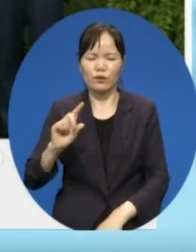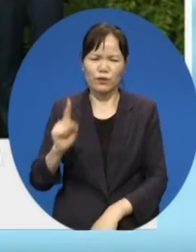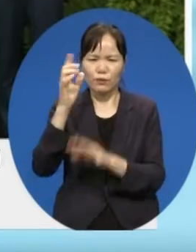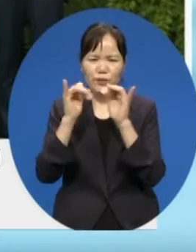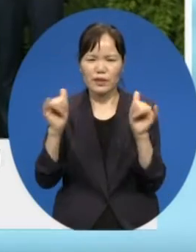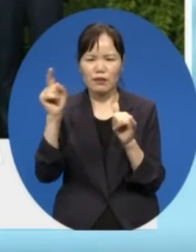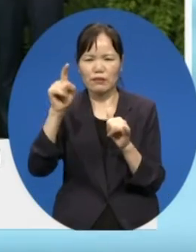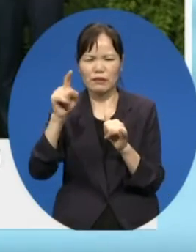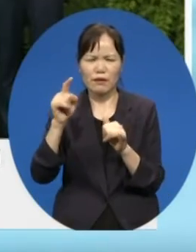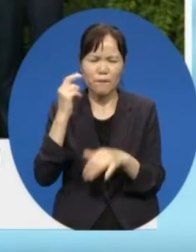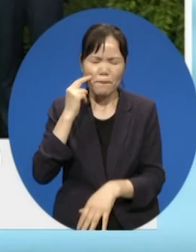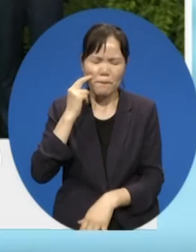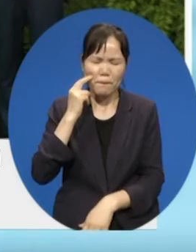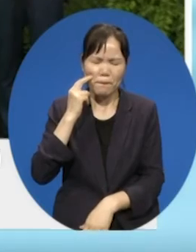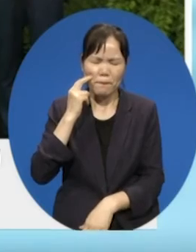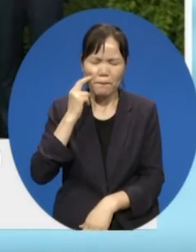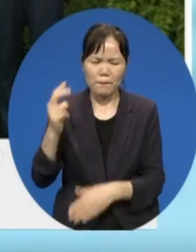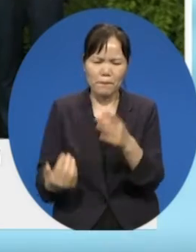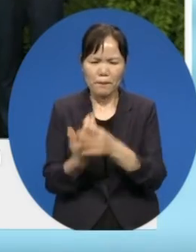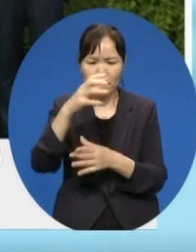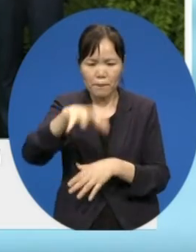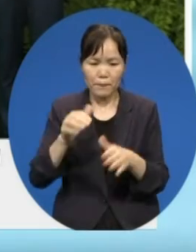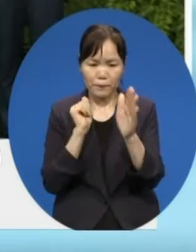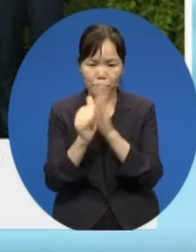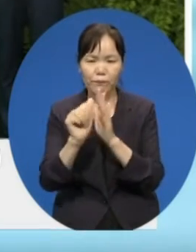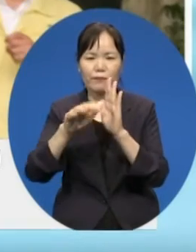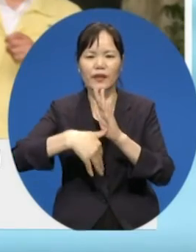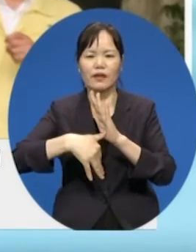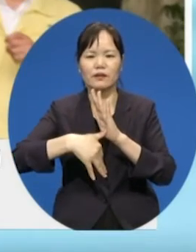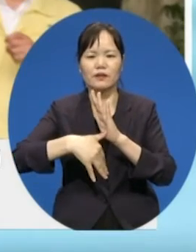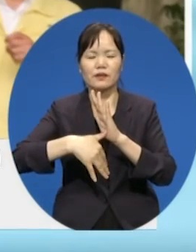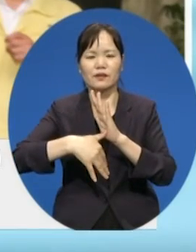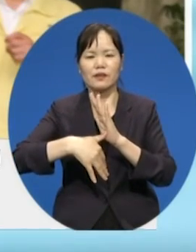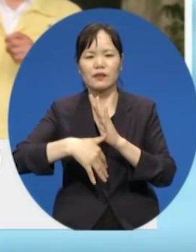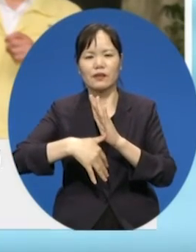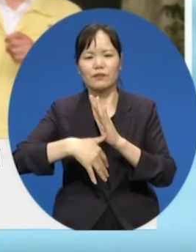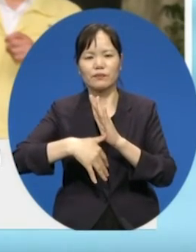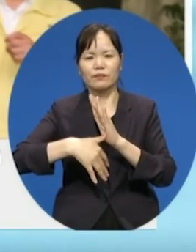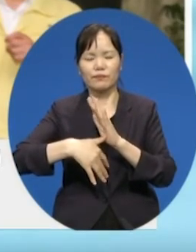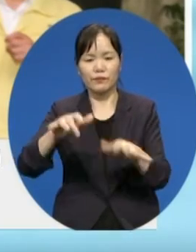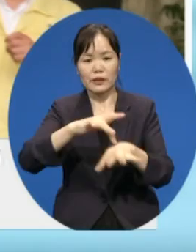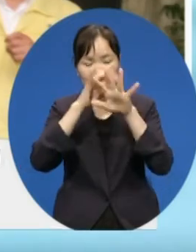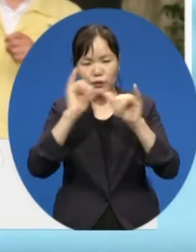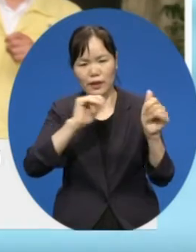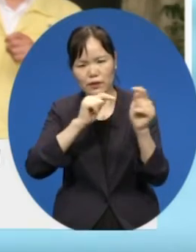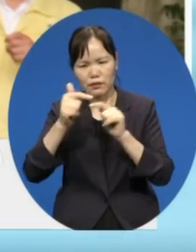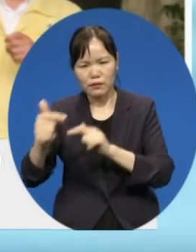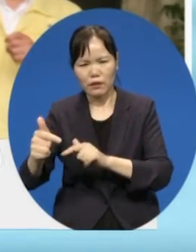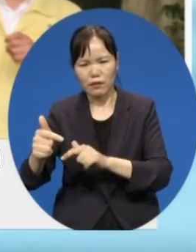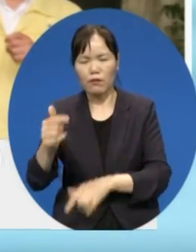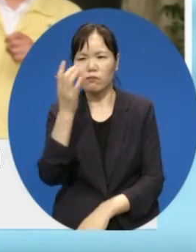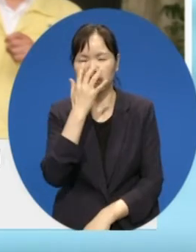분들이 어느 그 비극 참극의 현장에 갔을 때 거기에서 어떤 실종자 가족들한테는